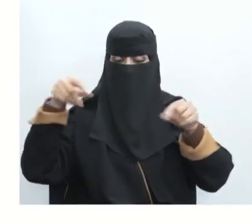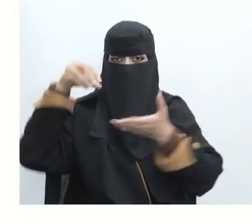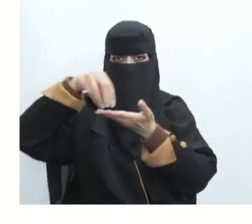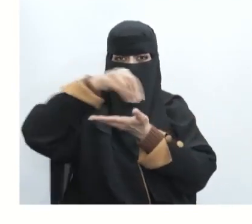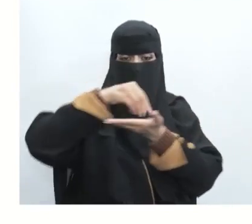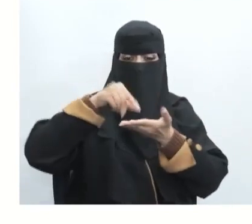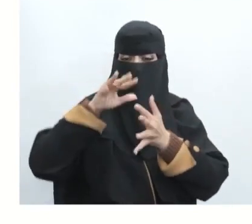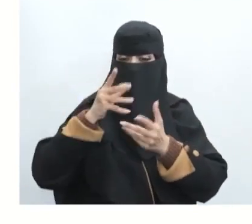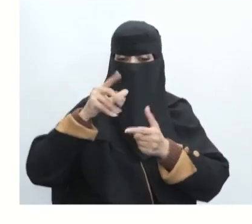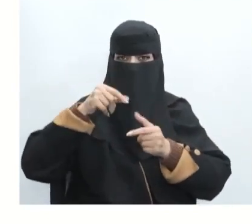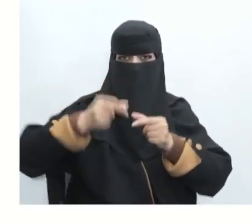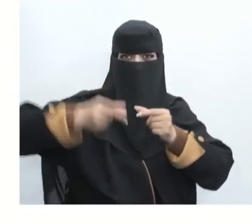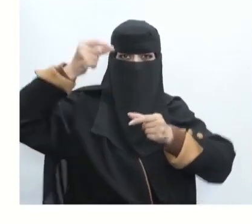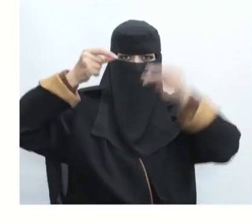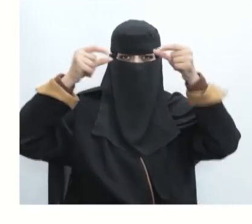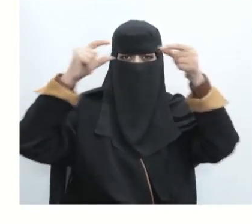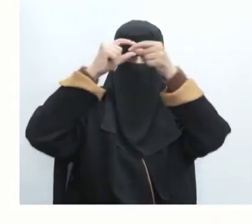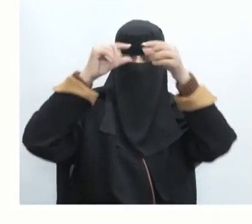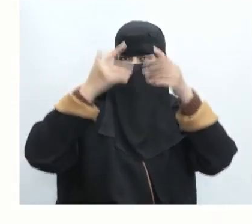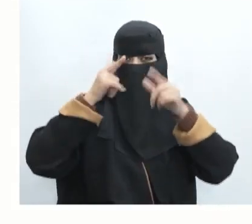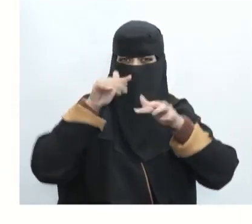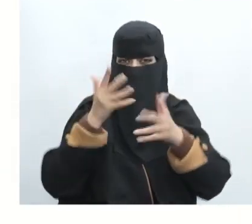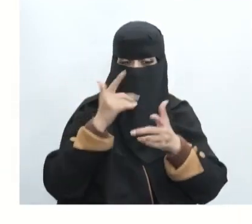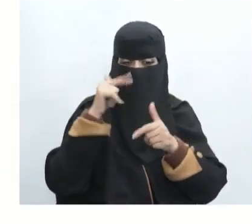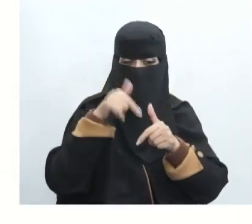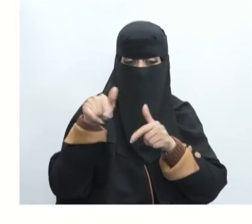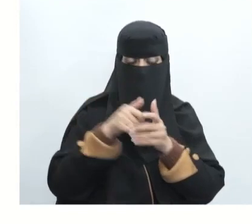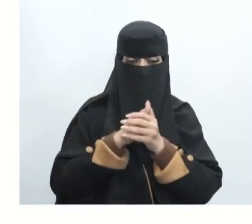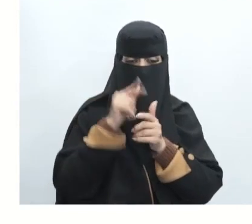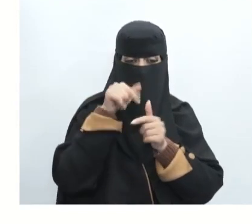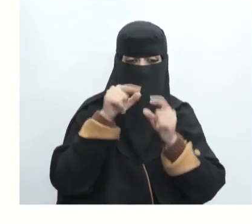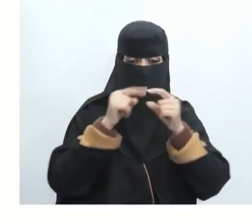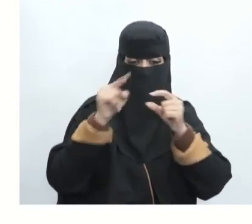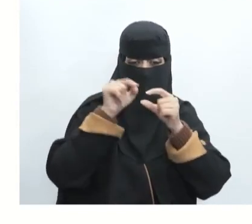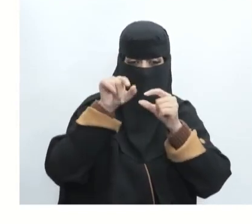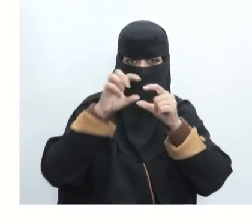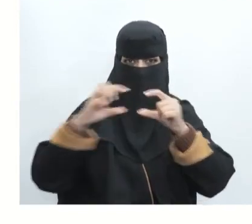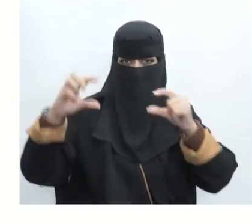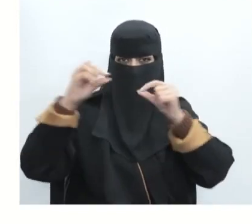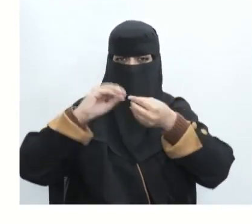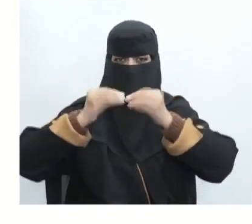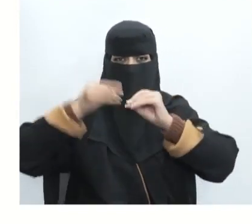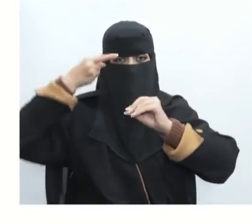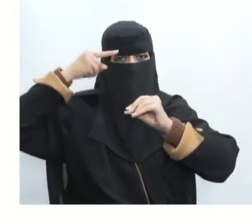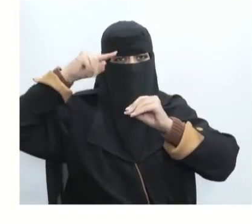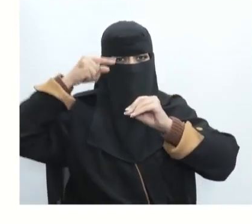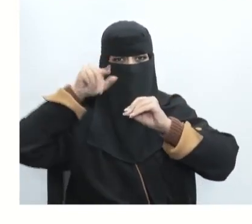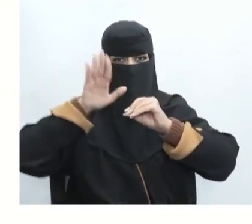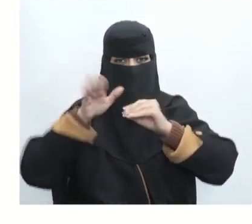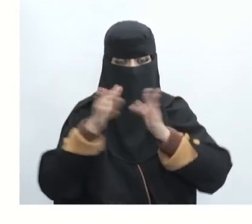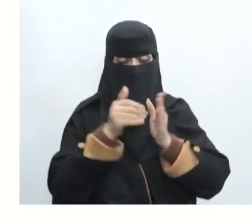ماليزيا ابناء وبنات الطلاب احسنتم هذا هو موقع ماليزيا